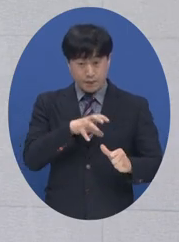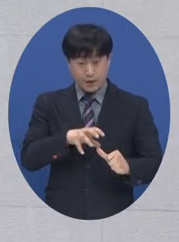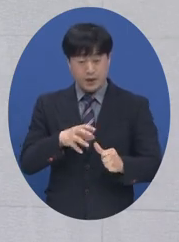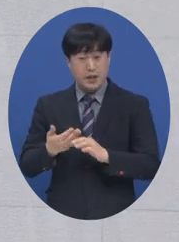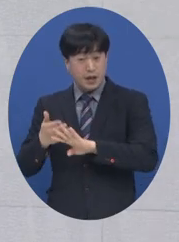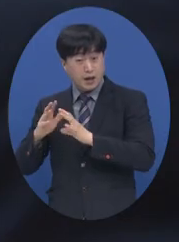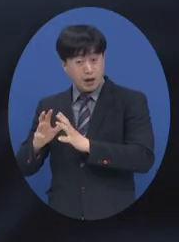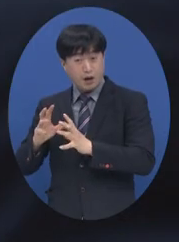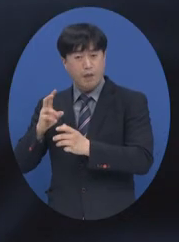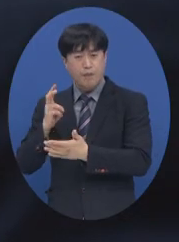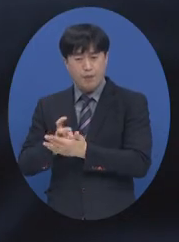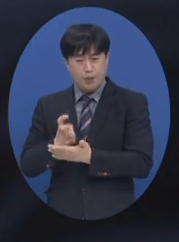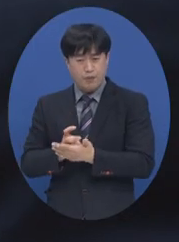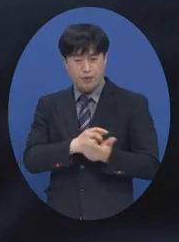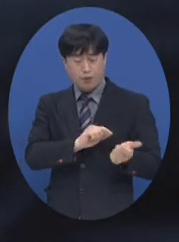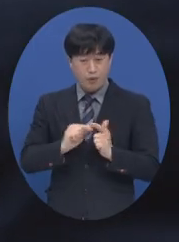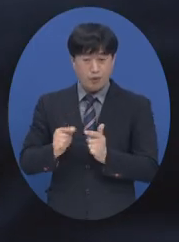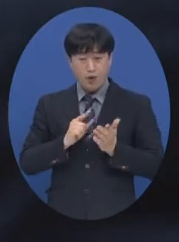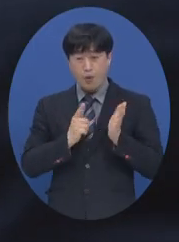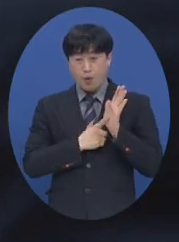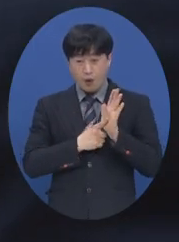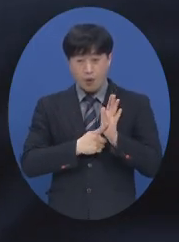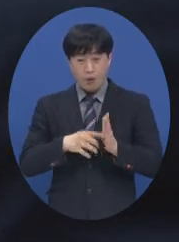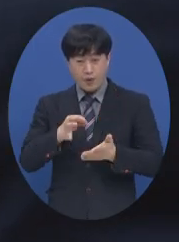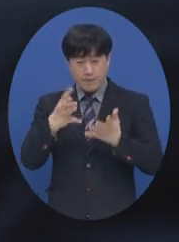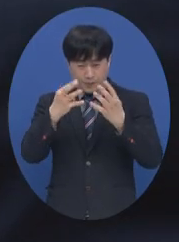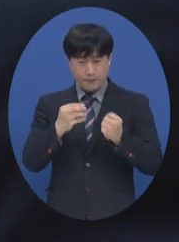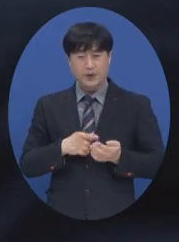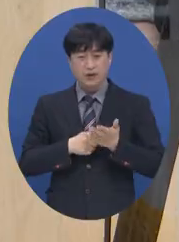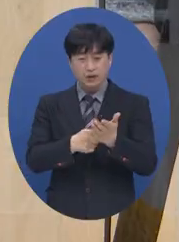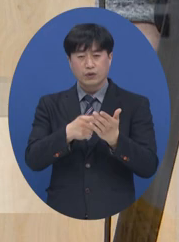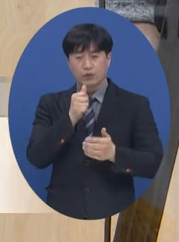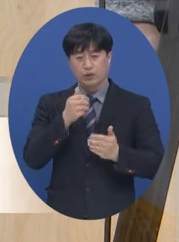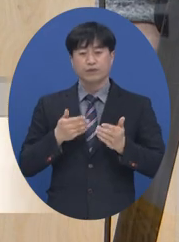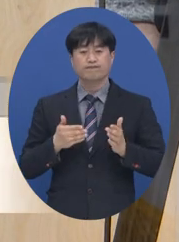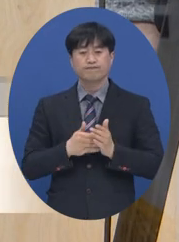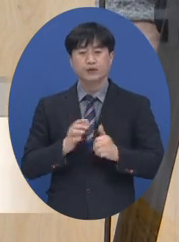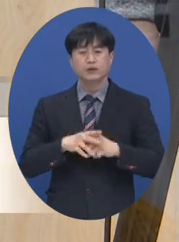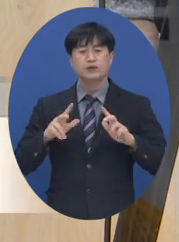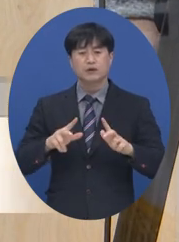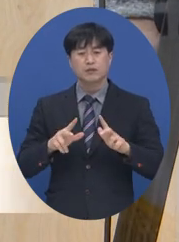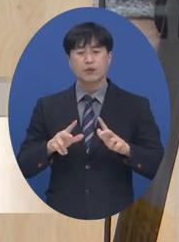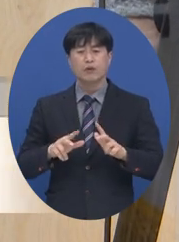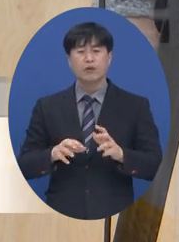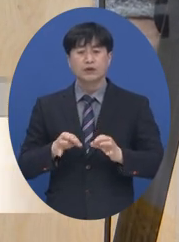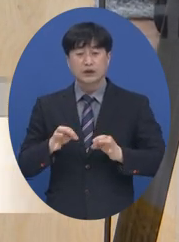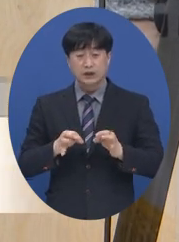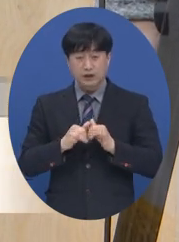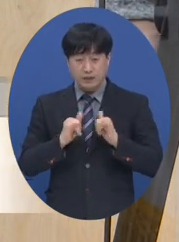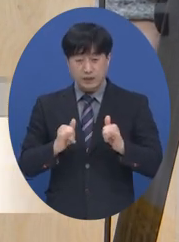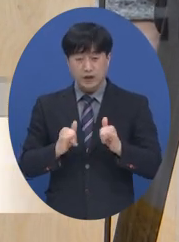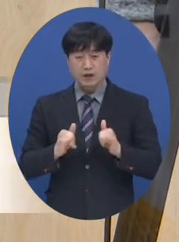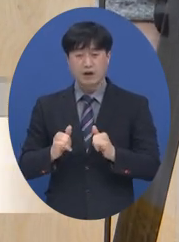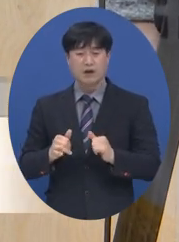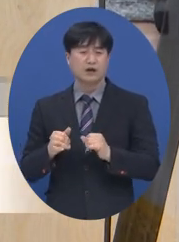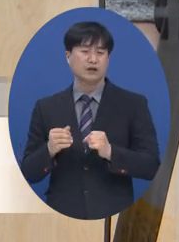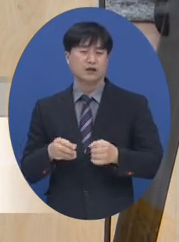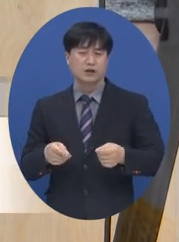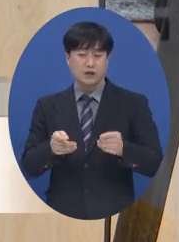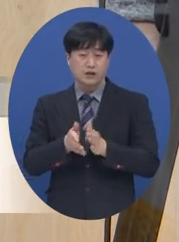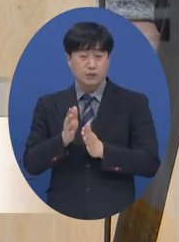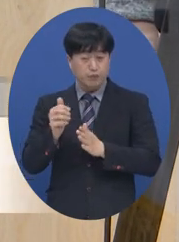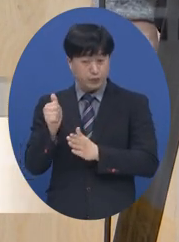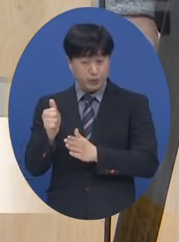국내법을 배제, 광고 판촉비를 과다 청구하는 사례 등이 소개됐습니다. 지금 이 순간에도 자영업자와 가맹점주들이 직면하고 있는 갑질,